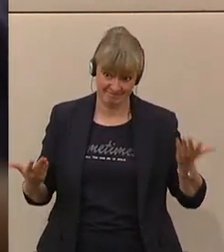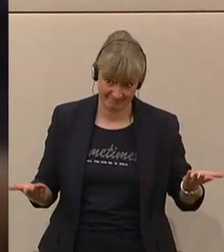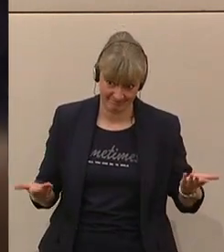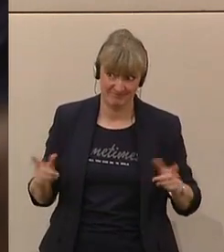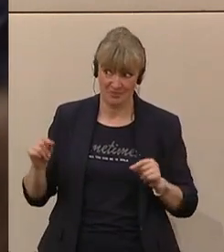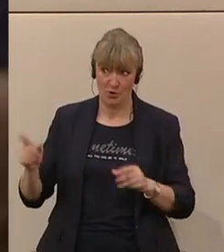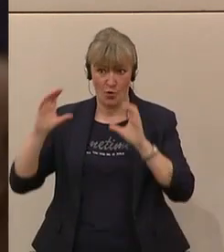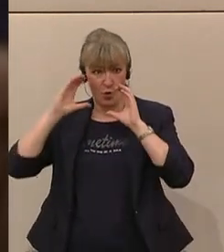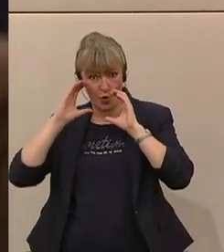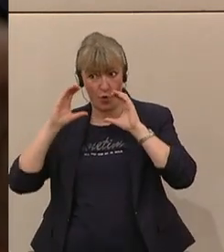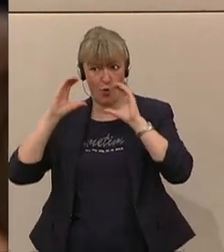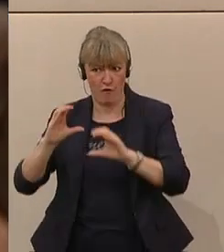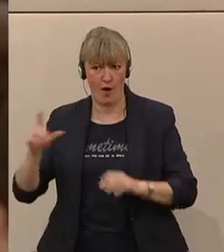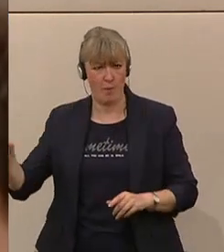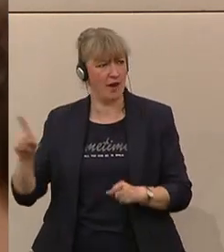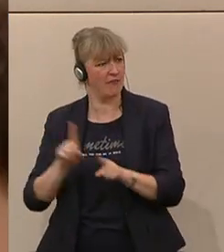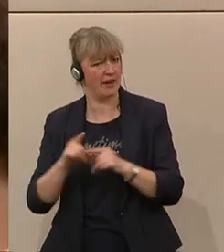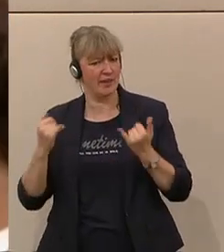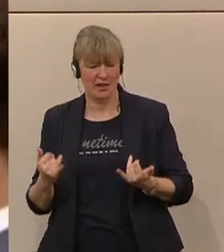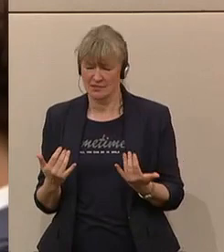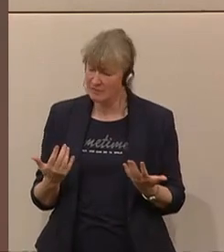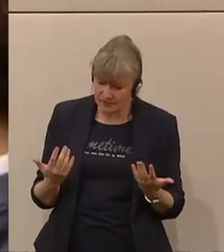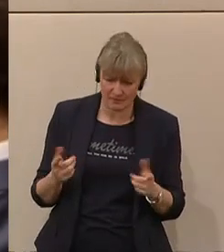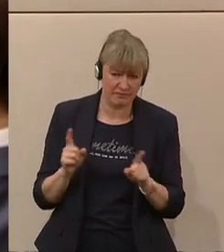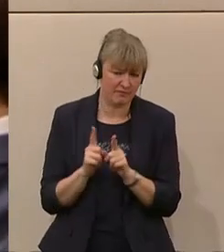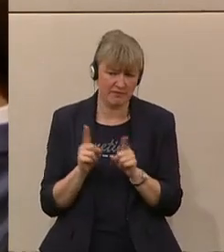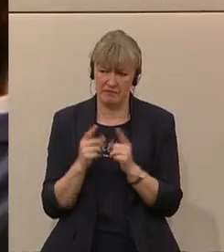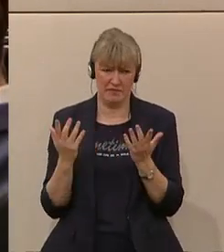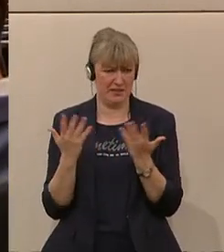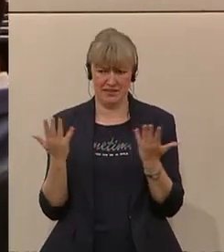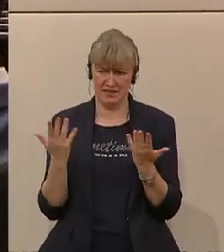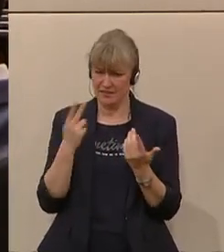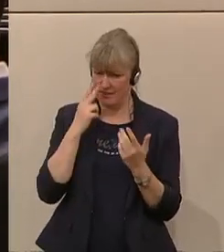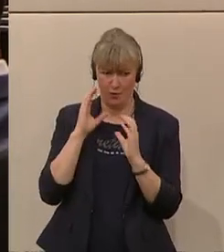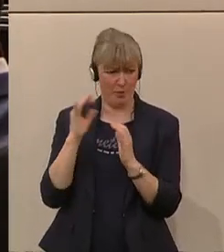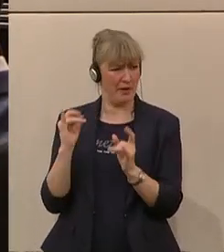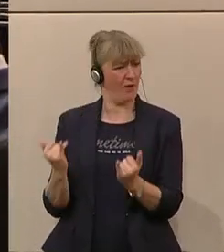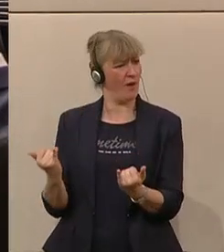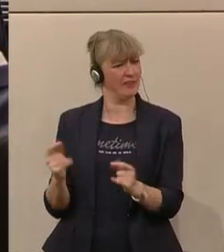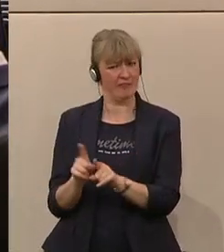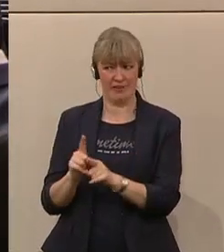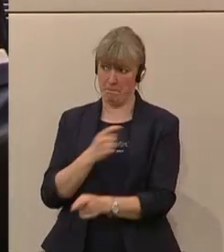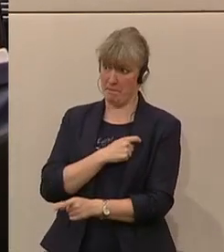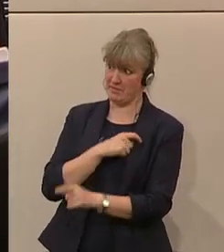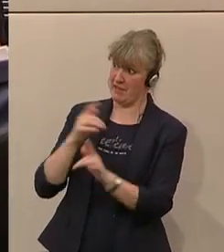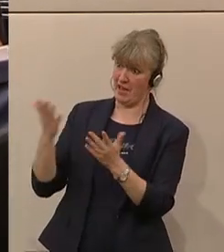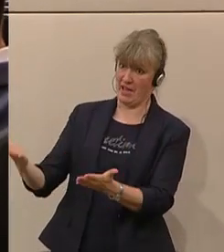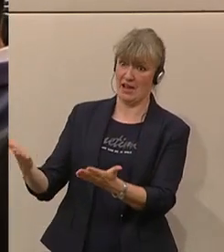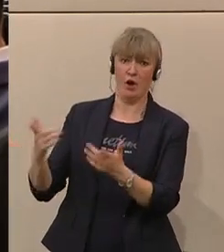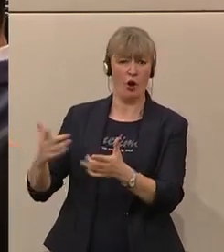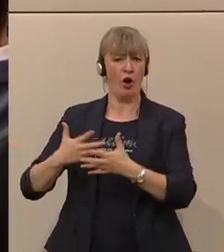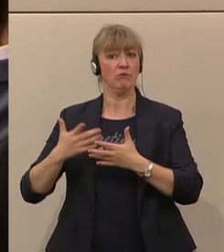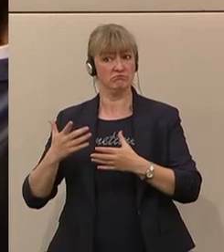ist heute, das klingt ja fast schablonenhaft, das ist ja, die ÖVP ist heute die Partei der